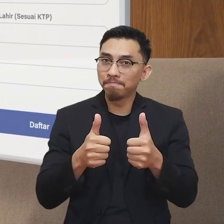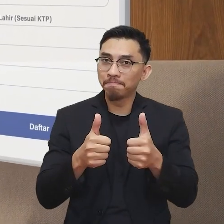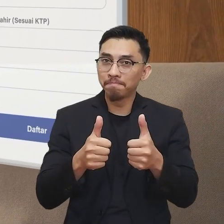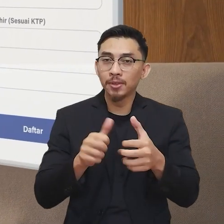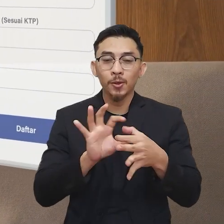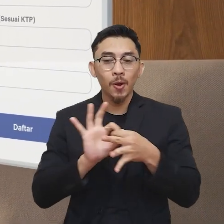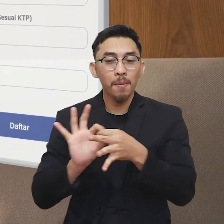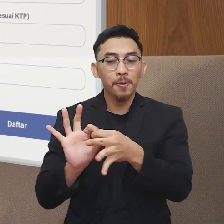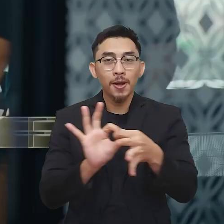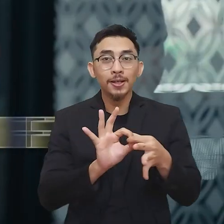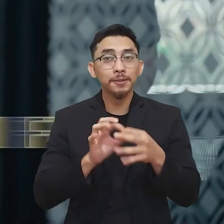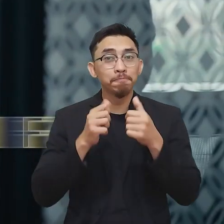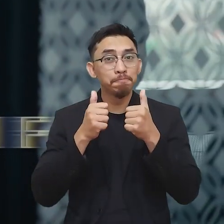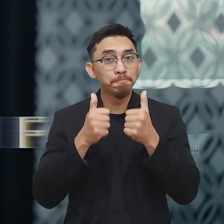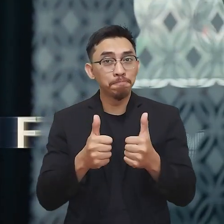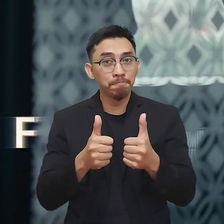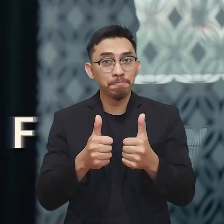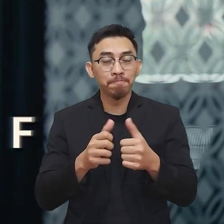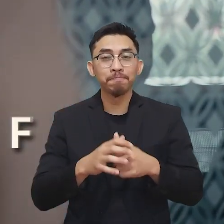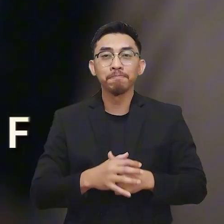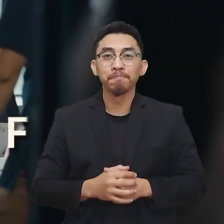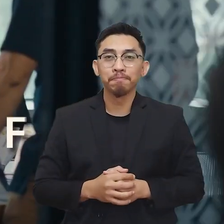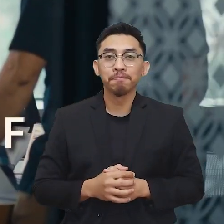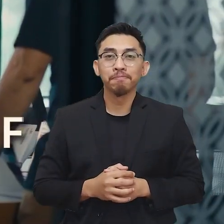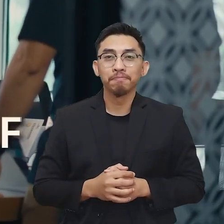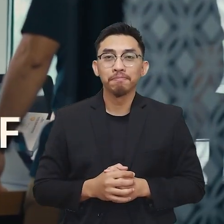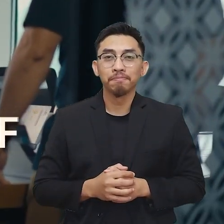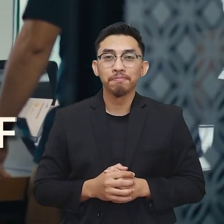adaptif, dan kolaboratif.